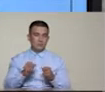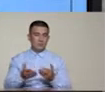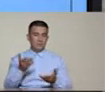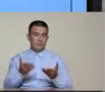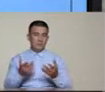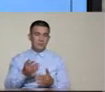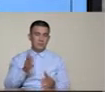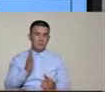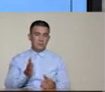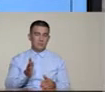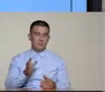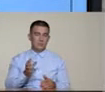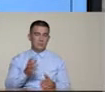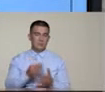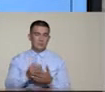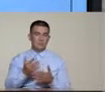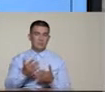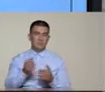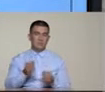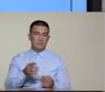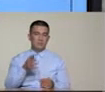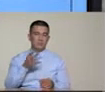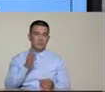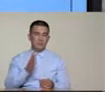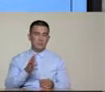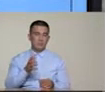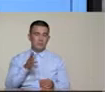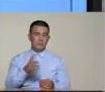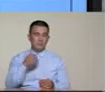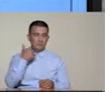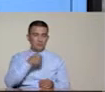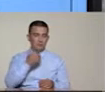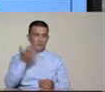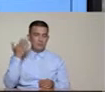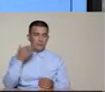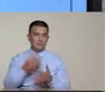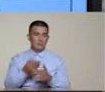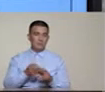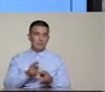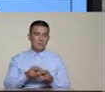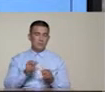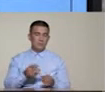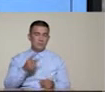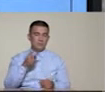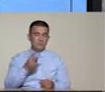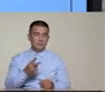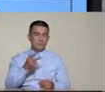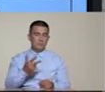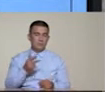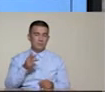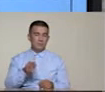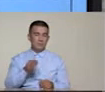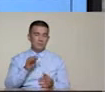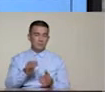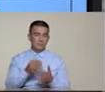javob bilan. Bundan 4-5 ming yil avval miloddan avvalgi 3-2 ming yilliklarga to'g'ri